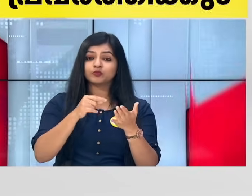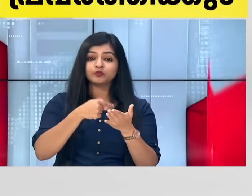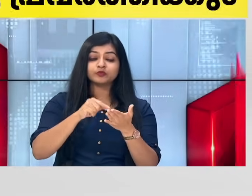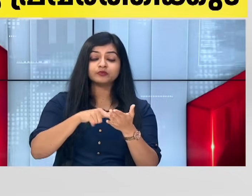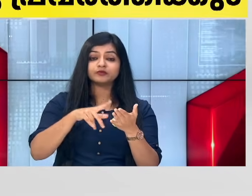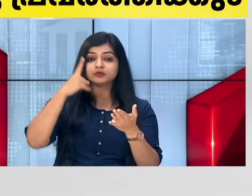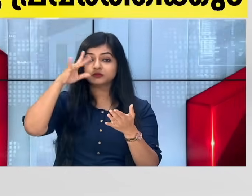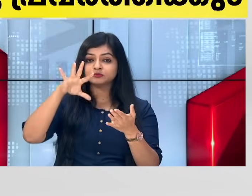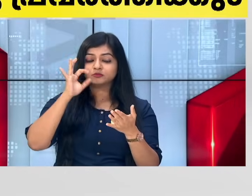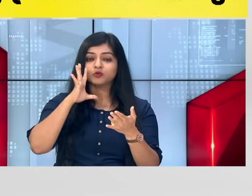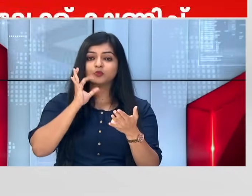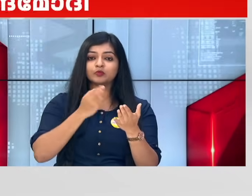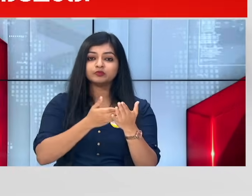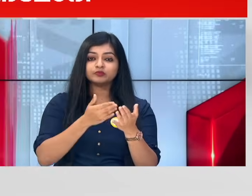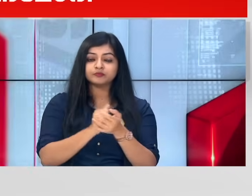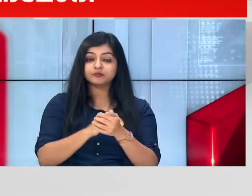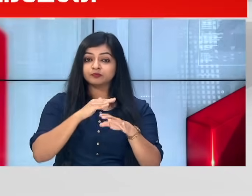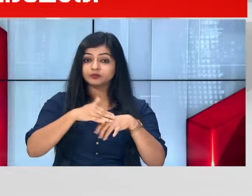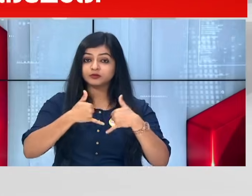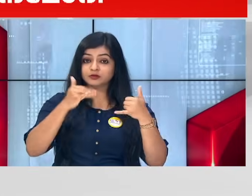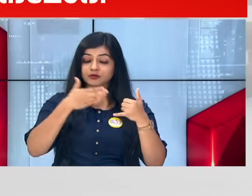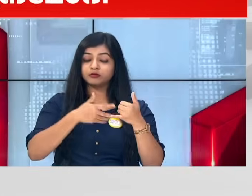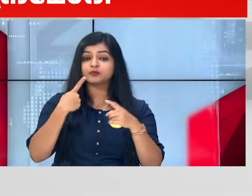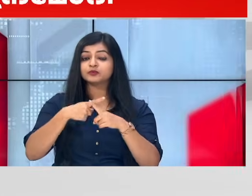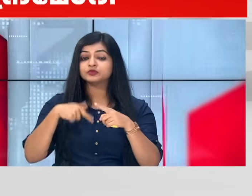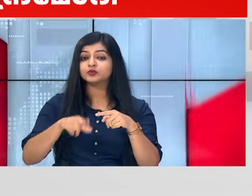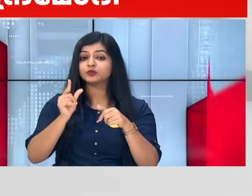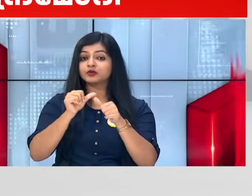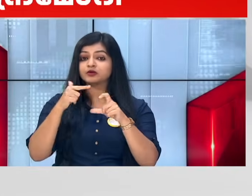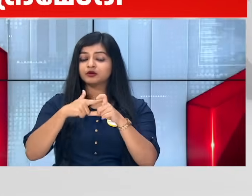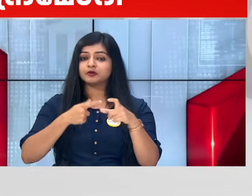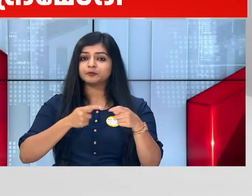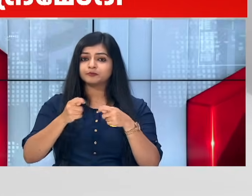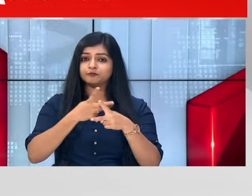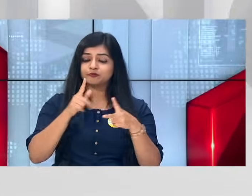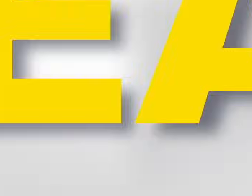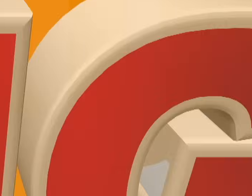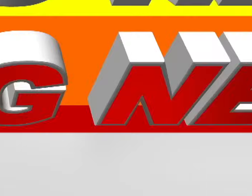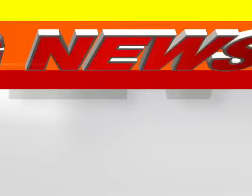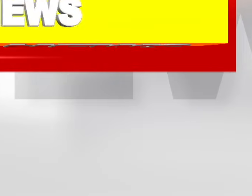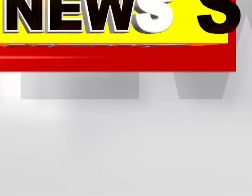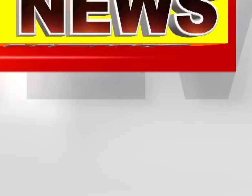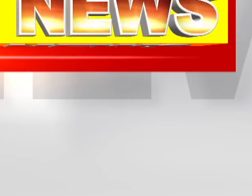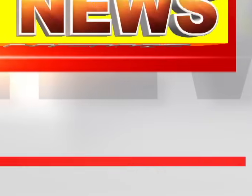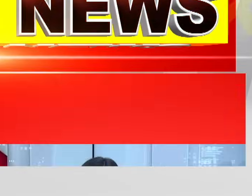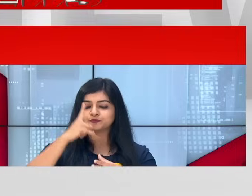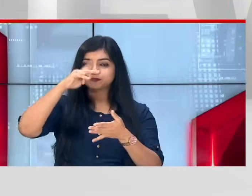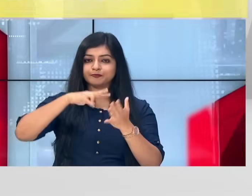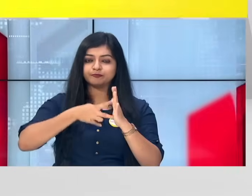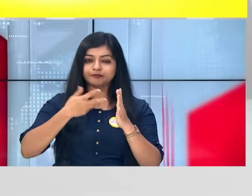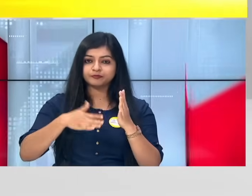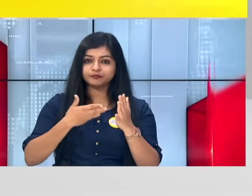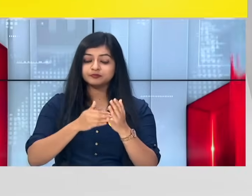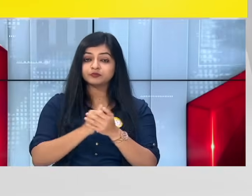ഇത് തന്നെയാണ്. അതുപോലെ ഇന്ത്യയിലെയും UAEയിലെയും സ്ഥാപനങ്ങൾ തമ്മിൽ ഇതിനായി സഹകരിക്കാൻ ധാരണയിലെത്തിയിട്ടുണ്ട്. UAE